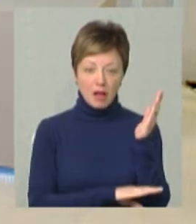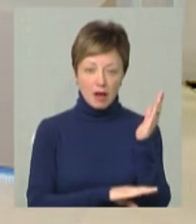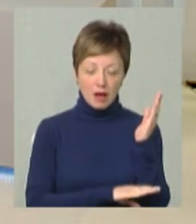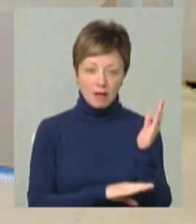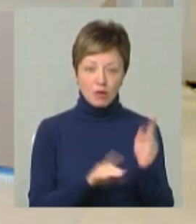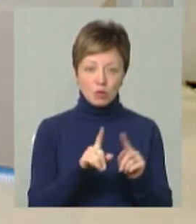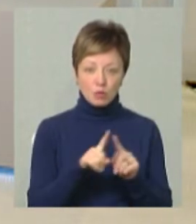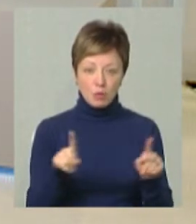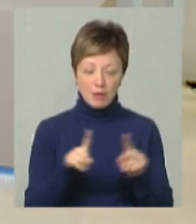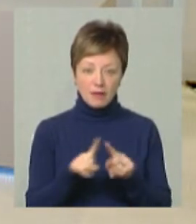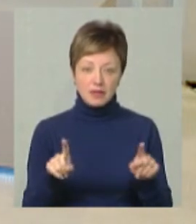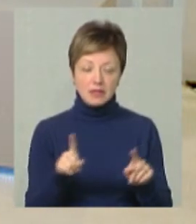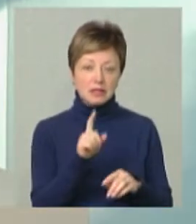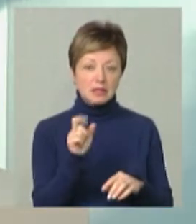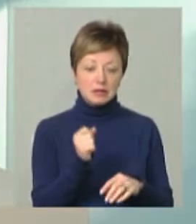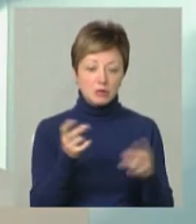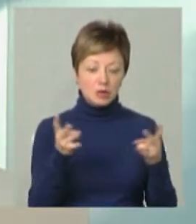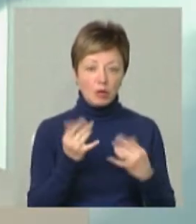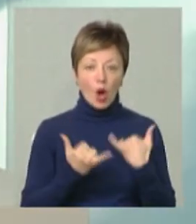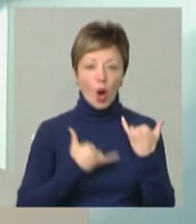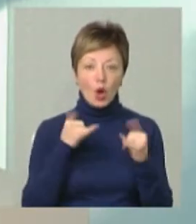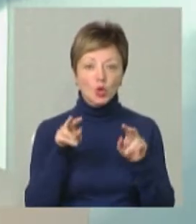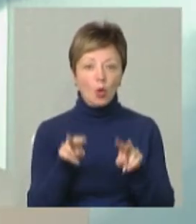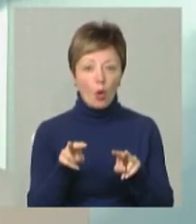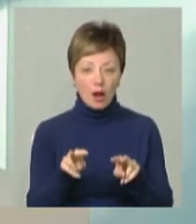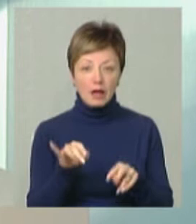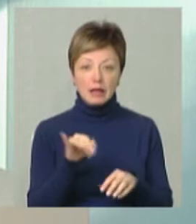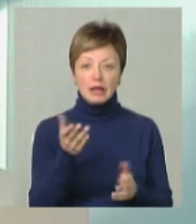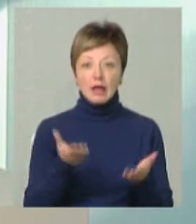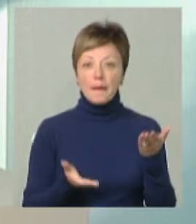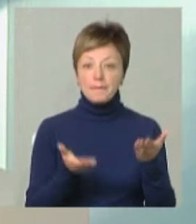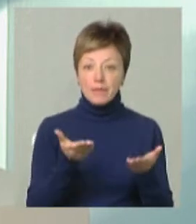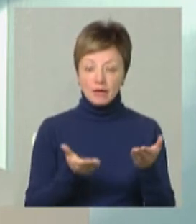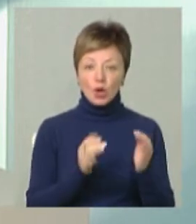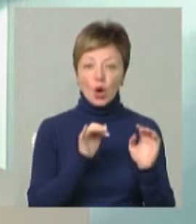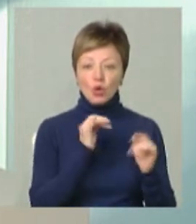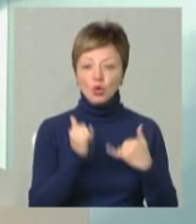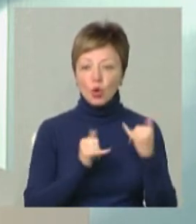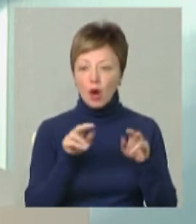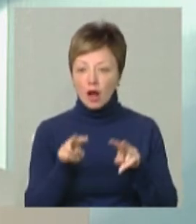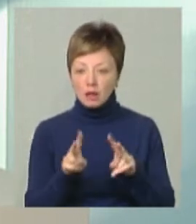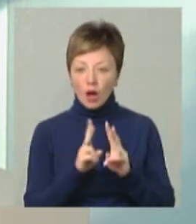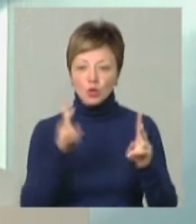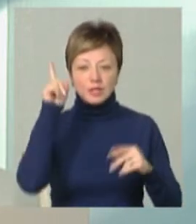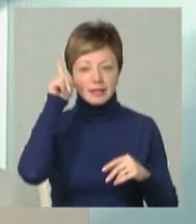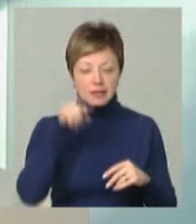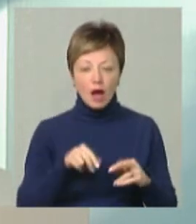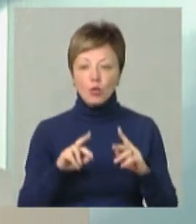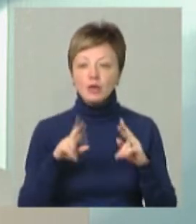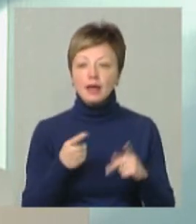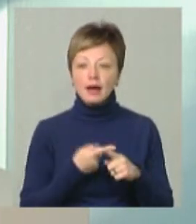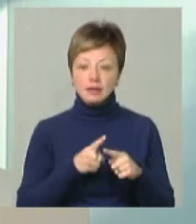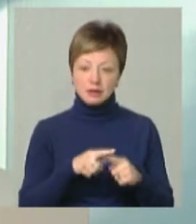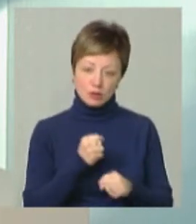рослини особливі, за якими потрібен догляд, і, напевно, доглядають ті, хто знають, як це